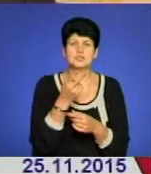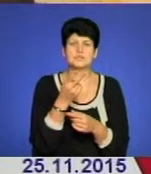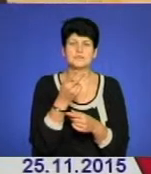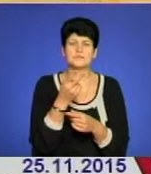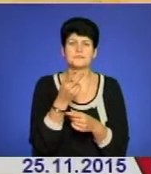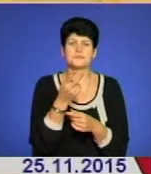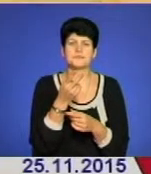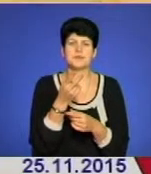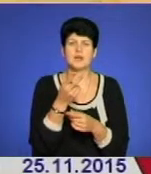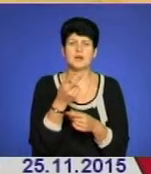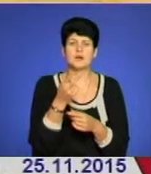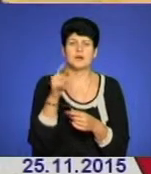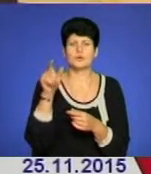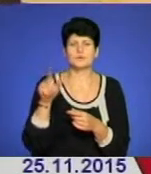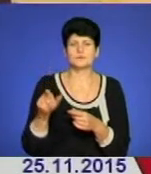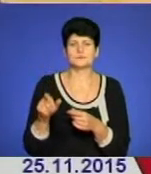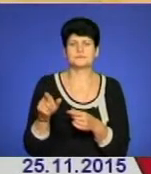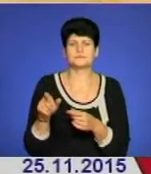бачать це